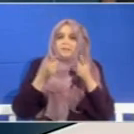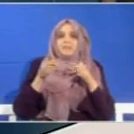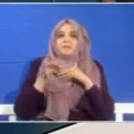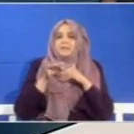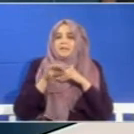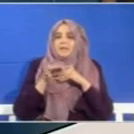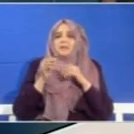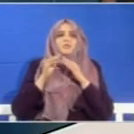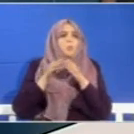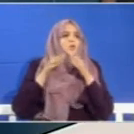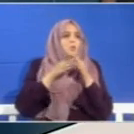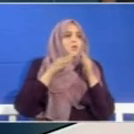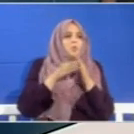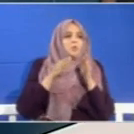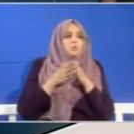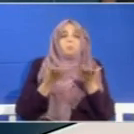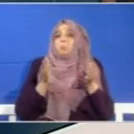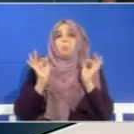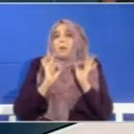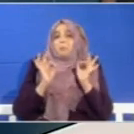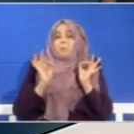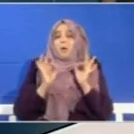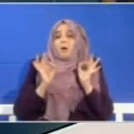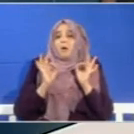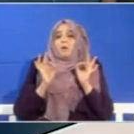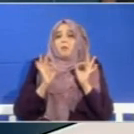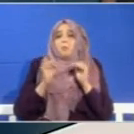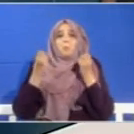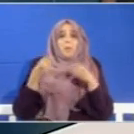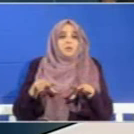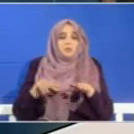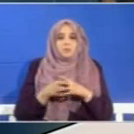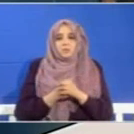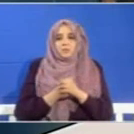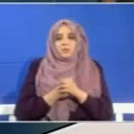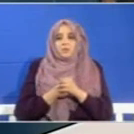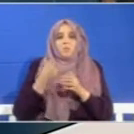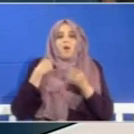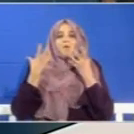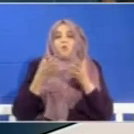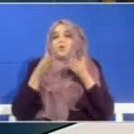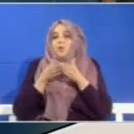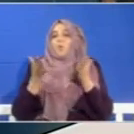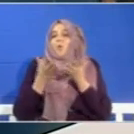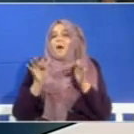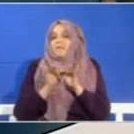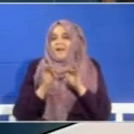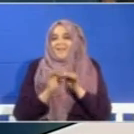لها سقسي، دارت سقسيت الغاشي كل، قالت لي ما كانش لي في العرس راح لها خاتم. حبيت نسقسي الشيخ بارك بك واش